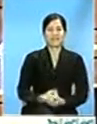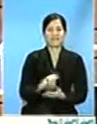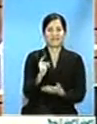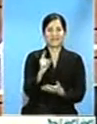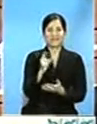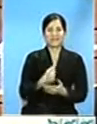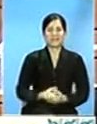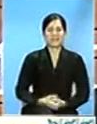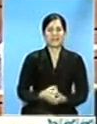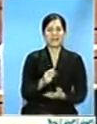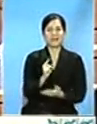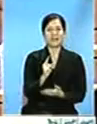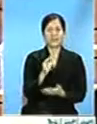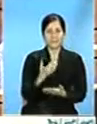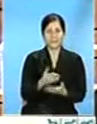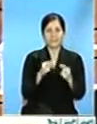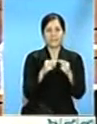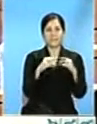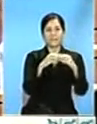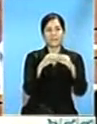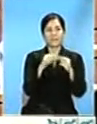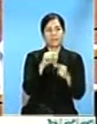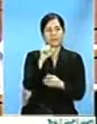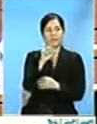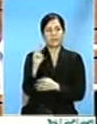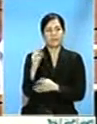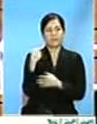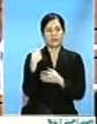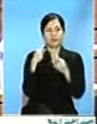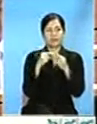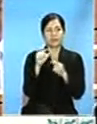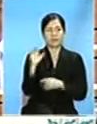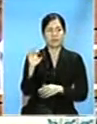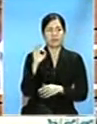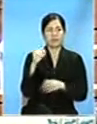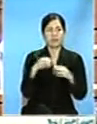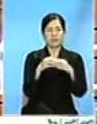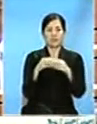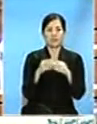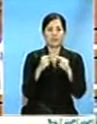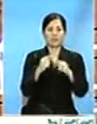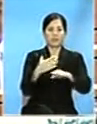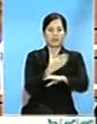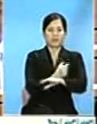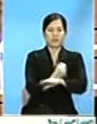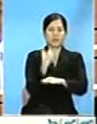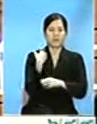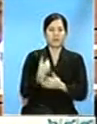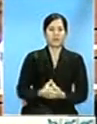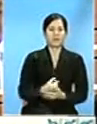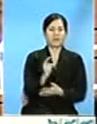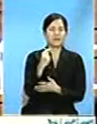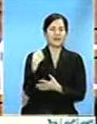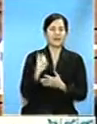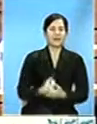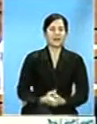นะครับต้องสวสรรหาบางส่วนนะครับเป็นกลุ่มการเมืองบางส่วนนะครับเป็นกลุ่มการเมืองที่มี